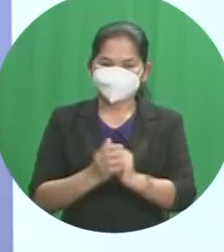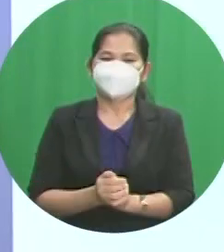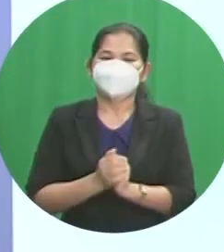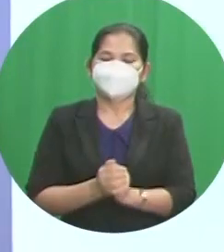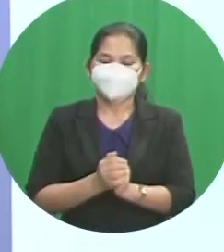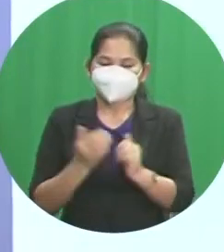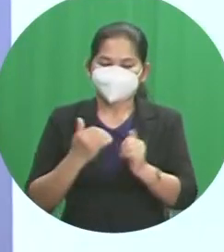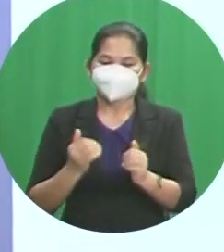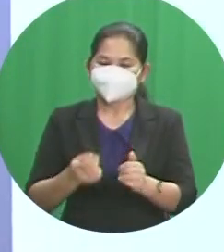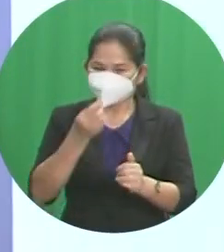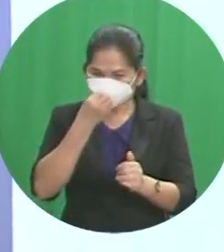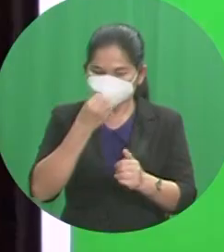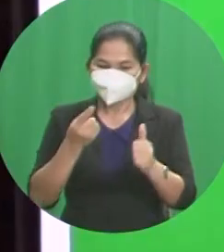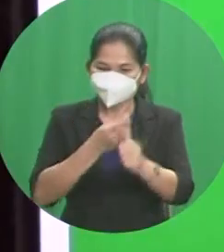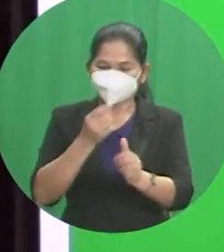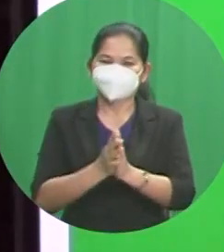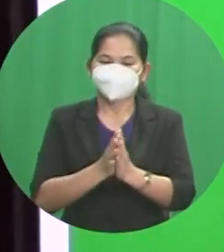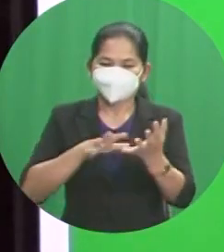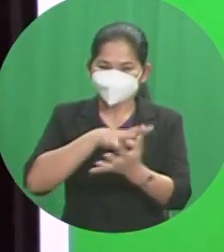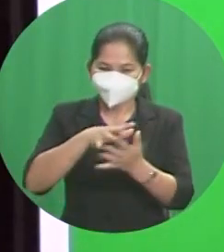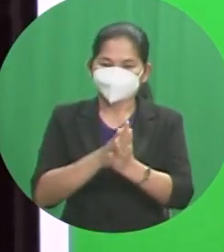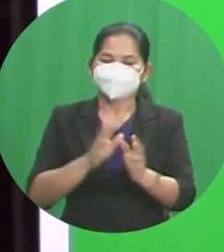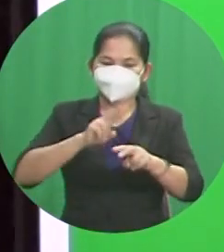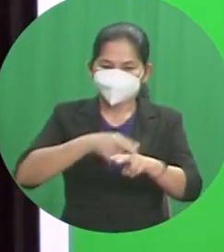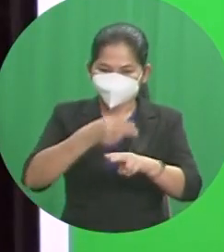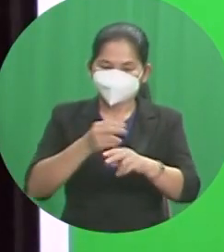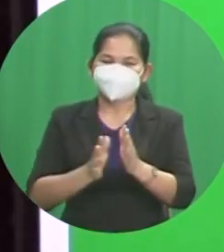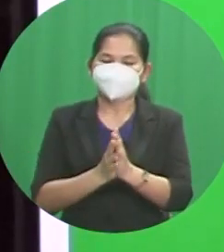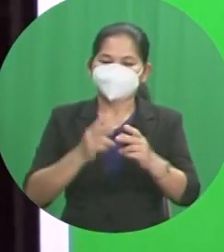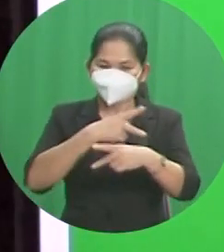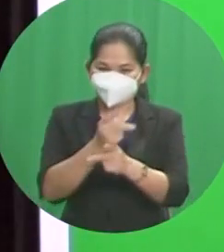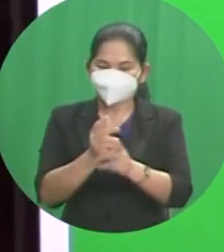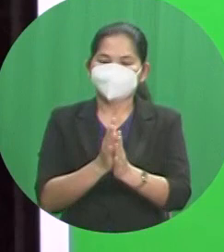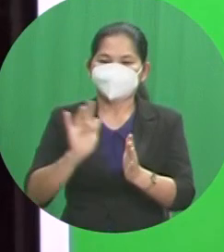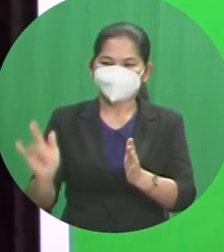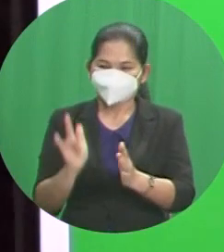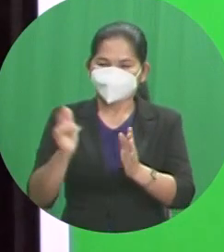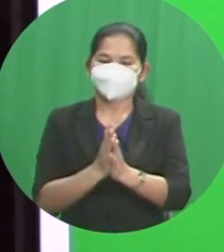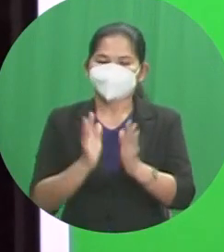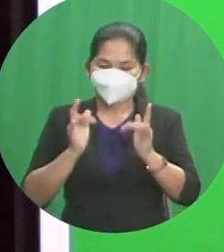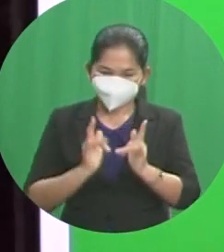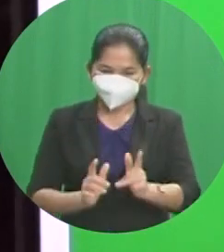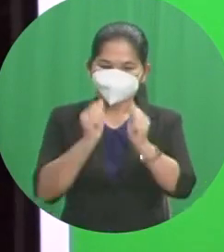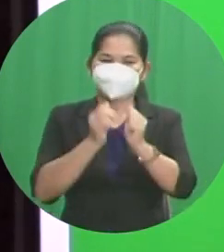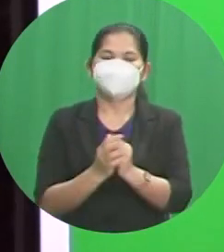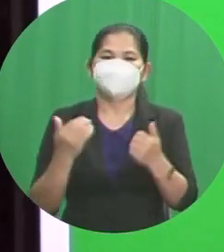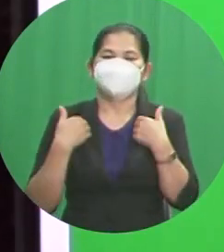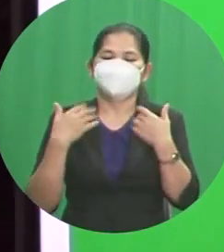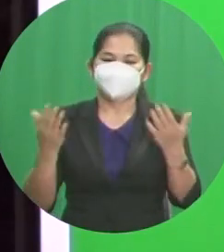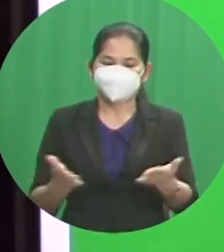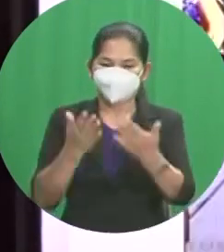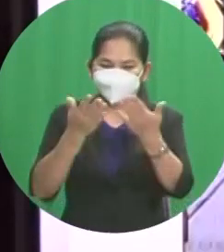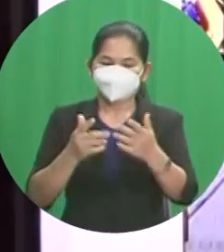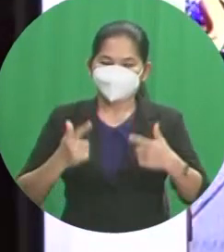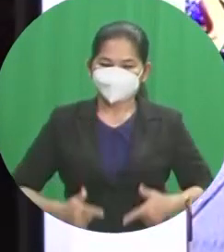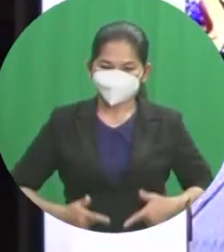ងប្រកបដោយអាហារូបត្ថម្ភនឹងបង្កលក្ខណៈអំណោយផលដល់ការផលិតនិងការប្រើប្រាស់ប្រកបដោយចីរភាពលើកកម្ពស់គុណភាពជី